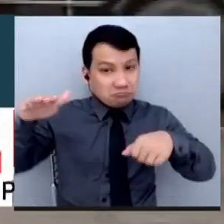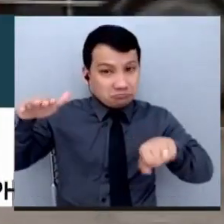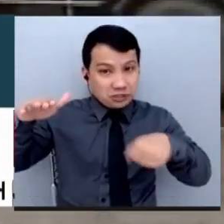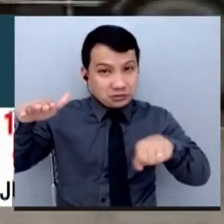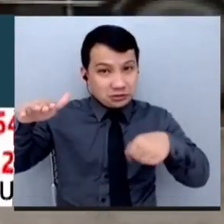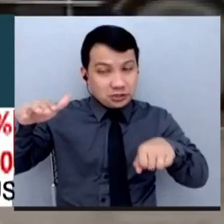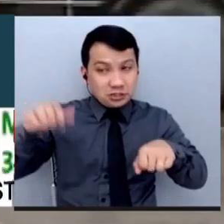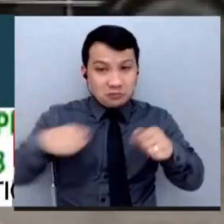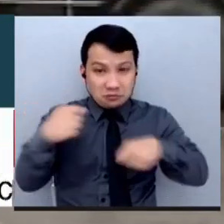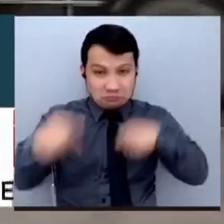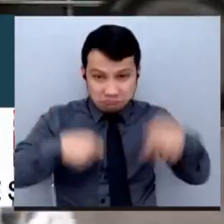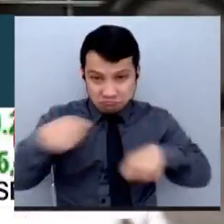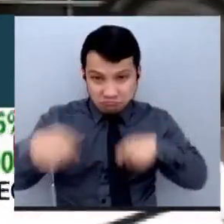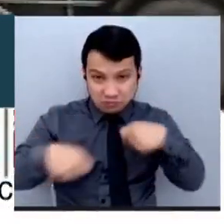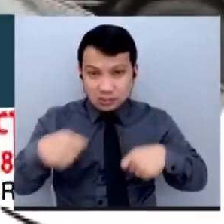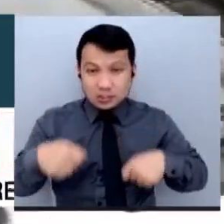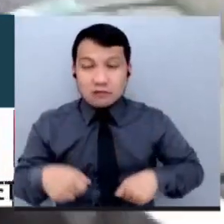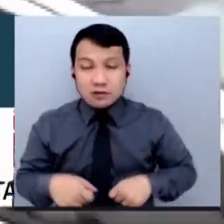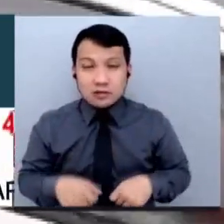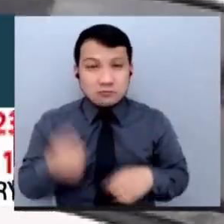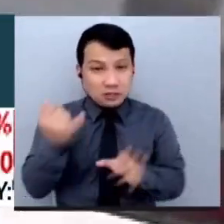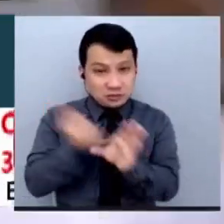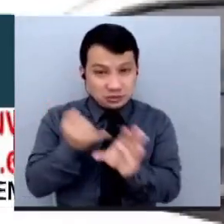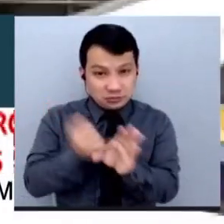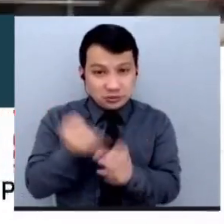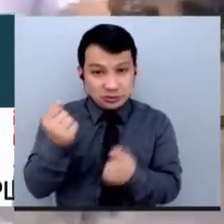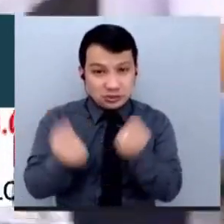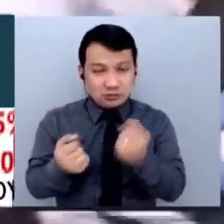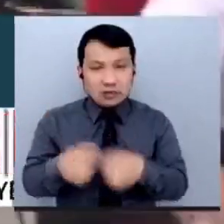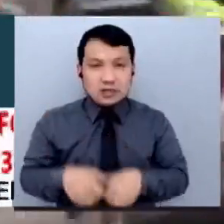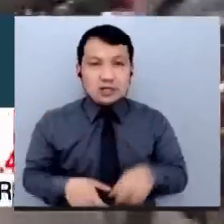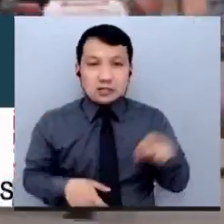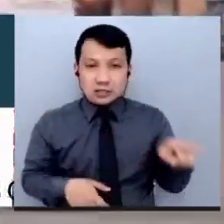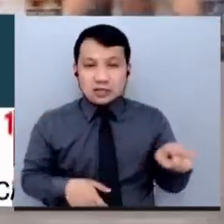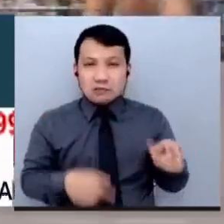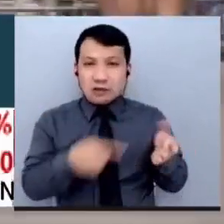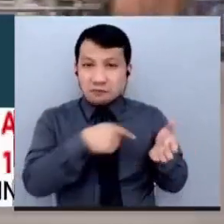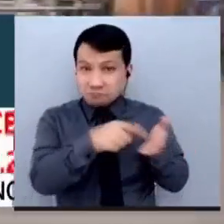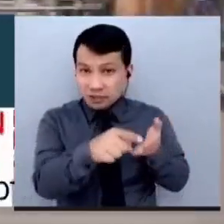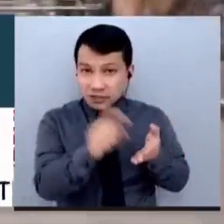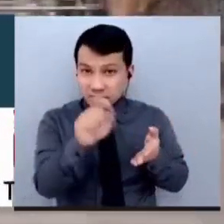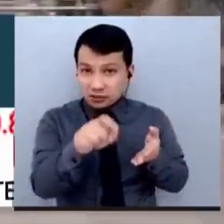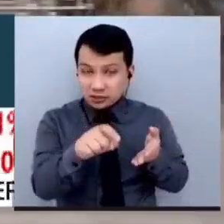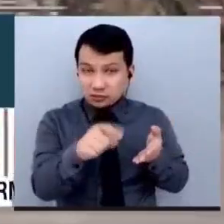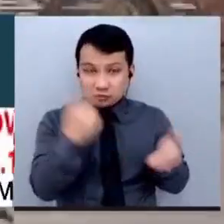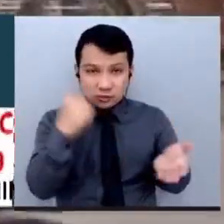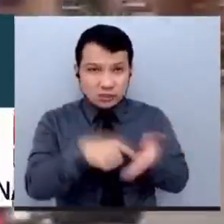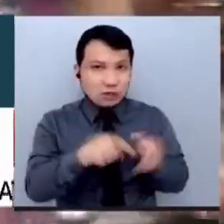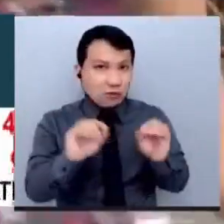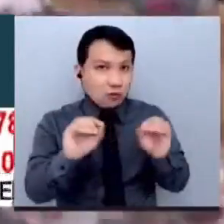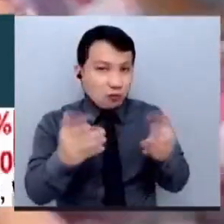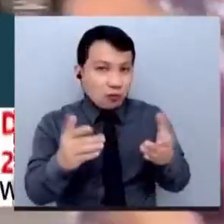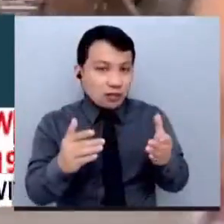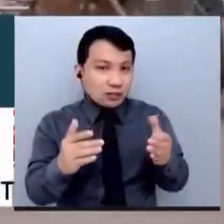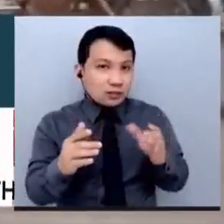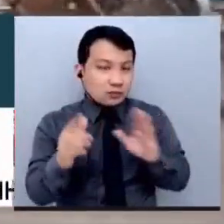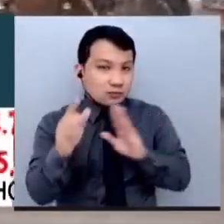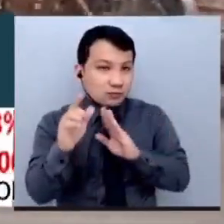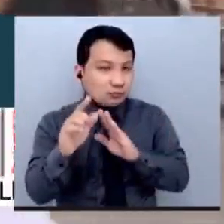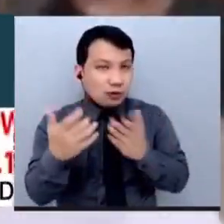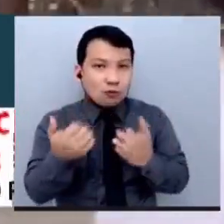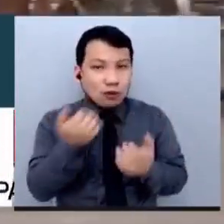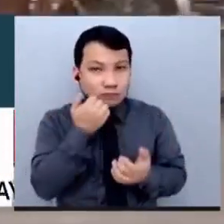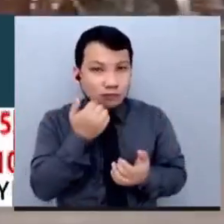pedicab drivers, jeepney drivers, yung mga fees na kailangan lang bayaran, basta't walang legal impediment.